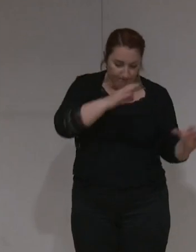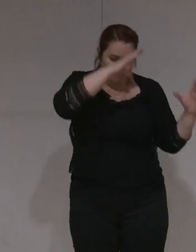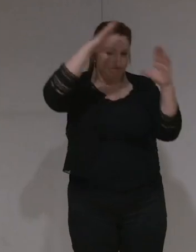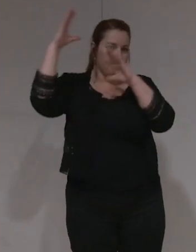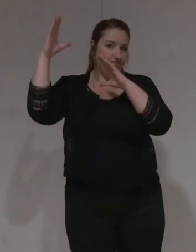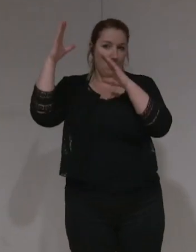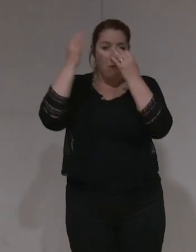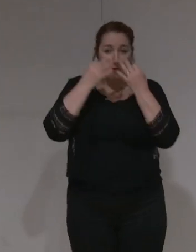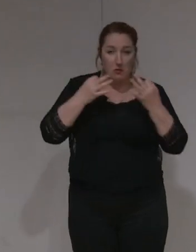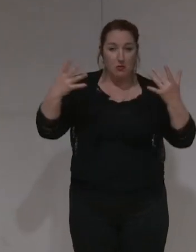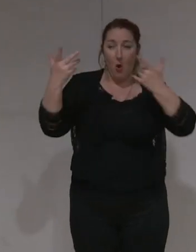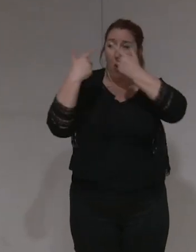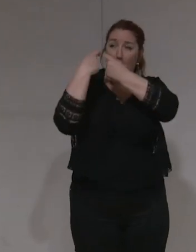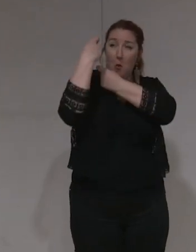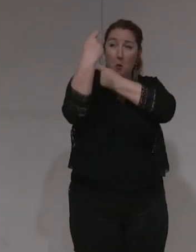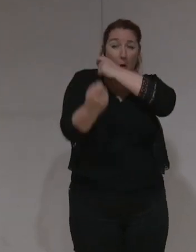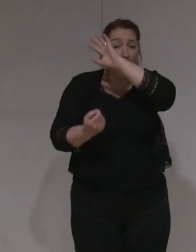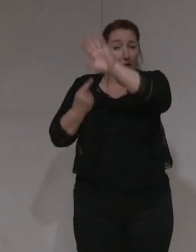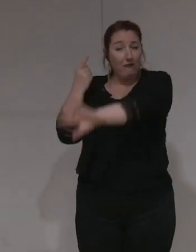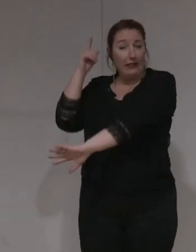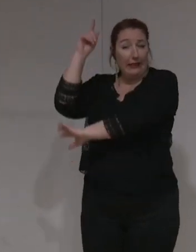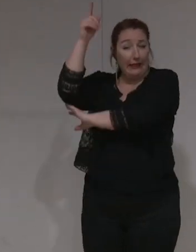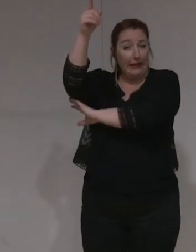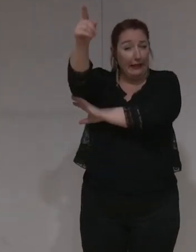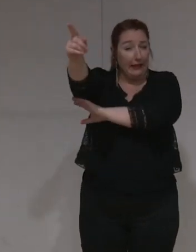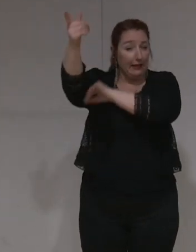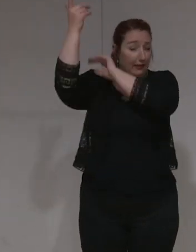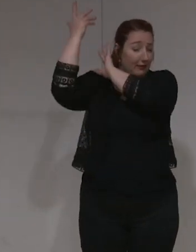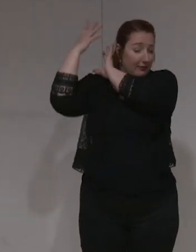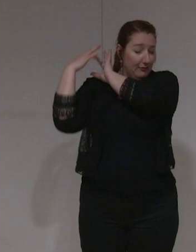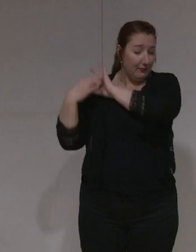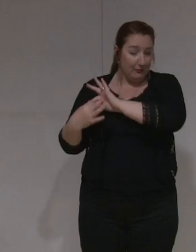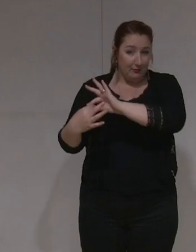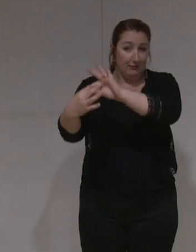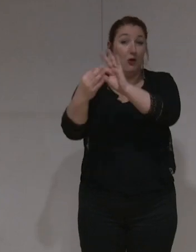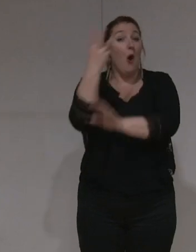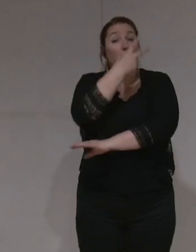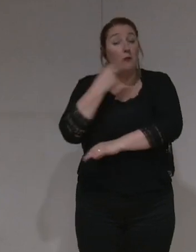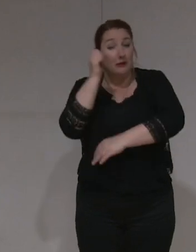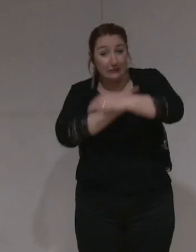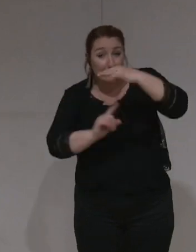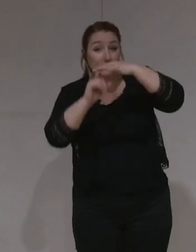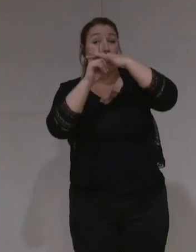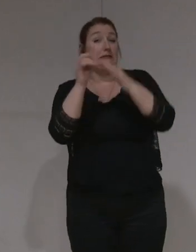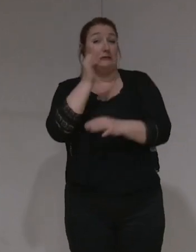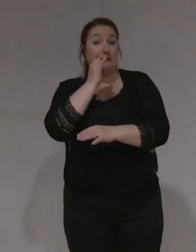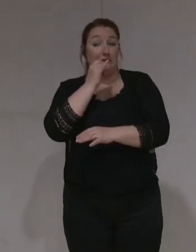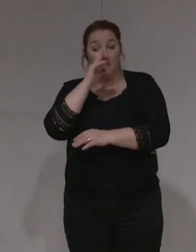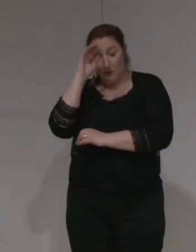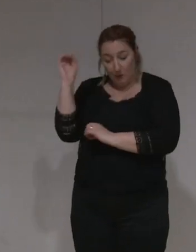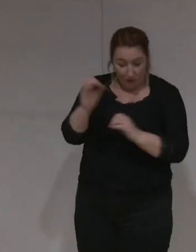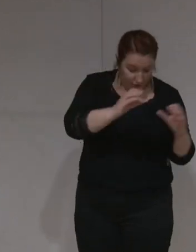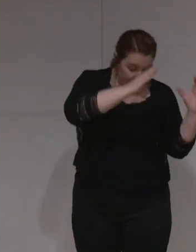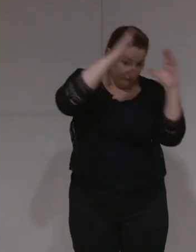extrêmement long infini presque et bien celui en tout cas un temps d'avant les hommes et bien c'est aussi